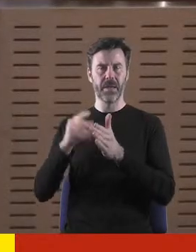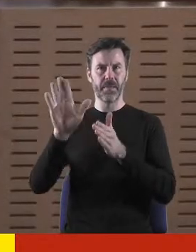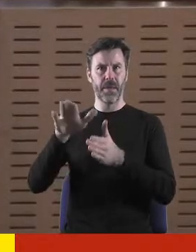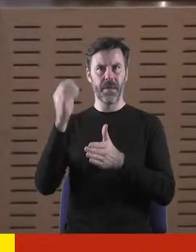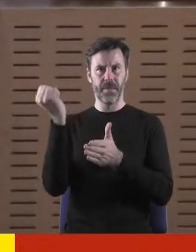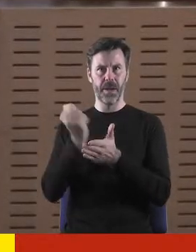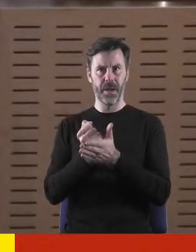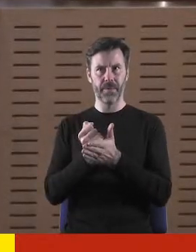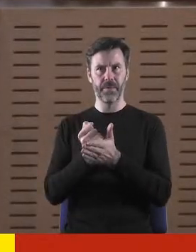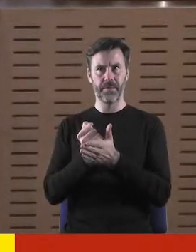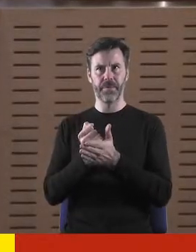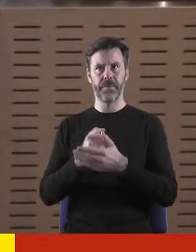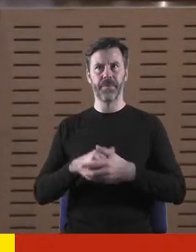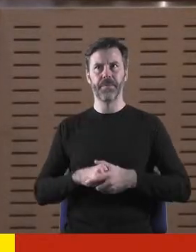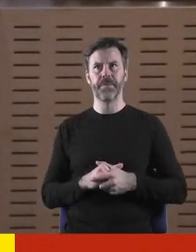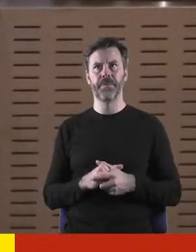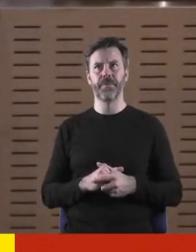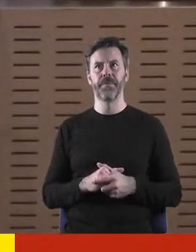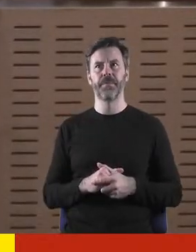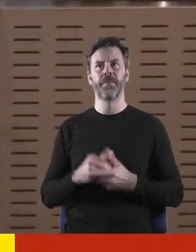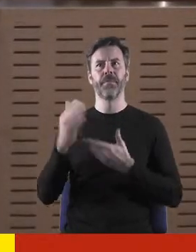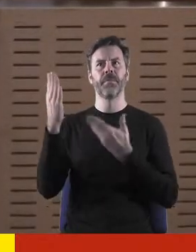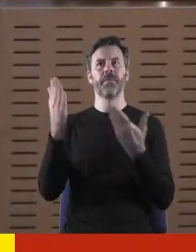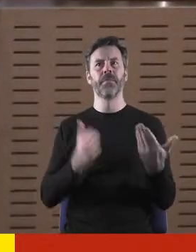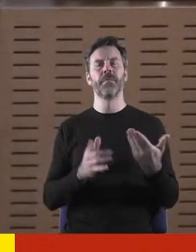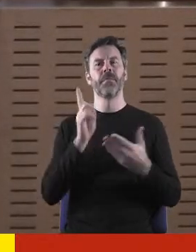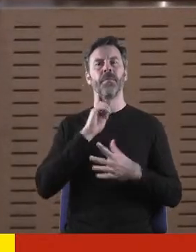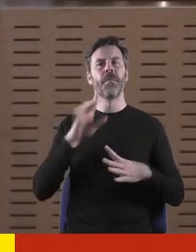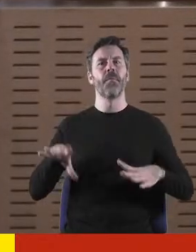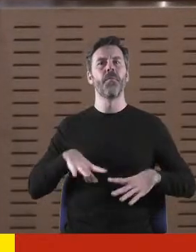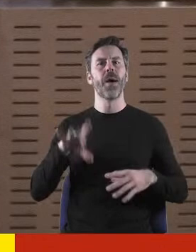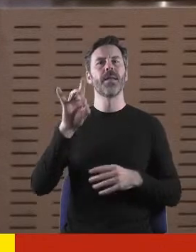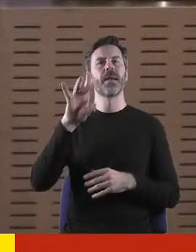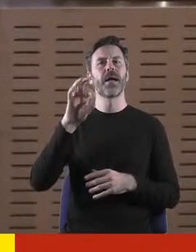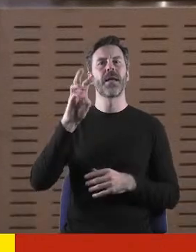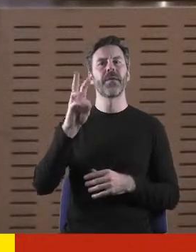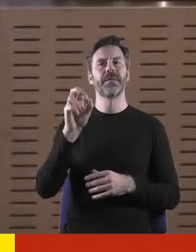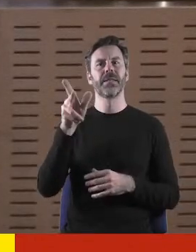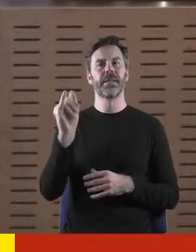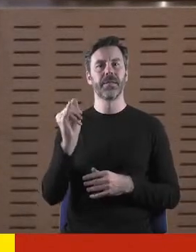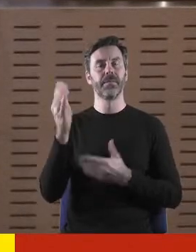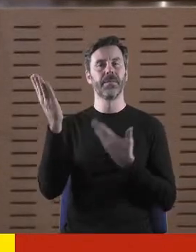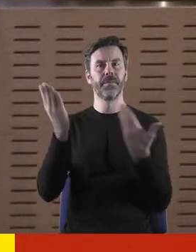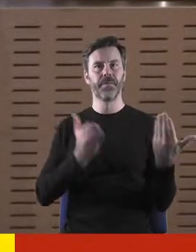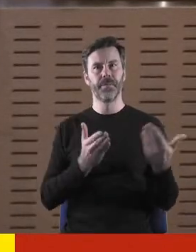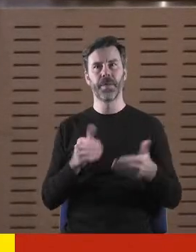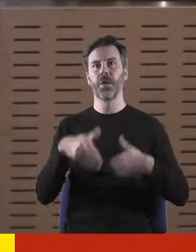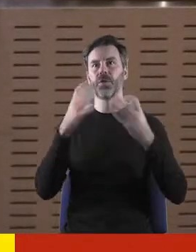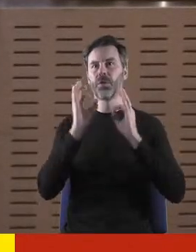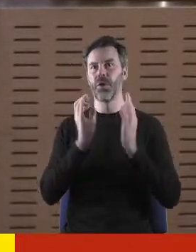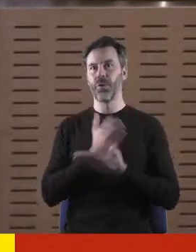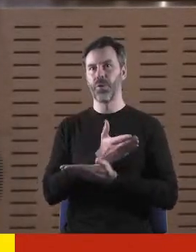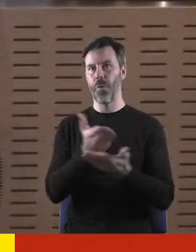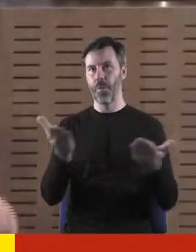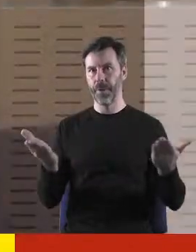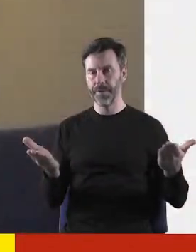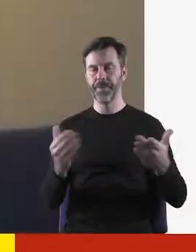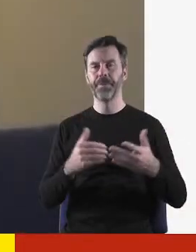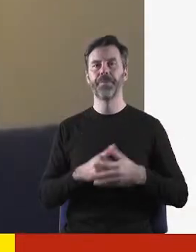itd. oraz jedno ad vocem, panie radny. Proszę bardzo, pan radny Arkadiusz Gajewski. Dzień dobry.